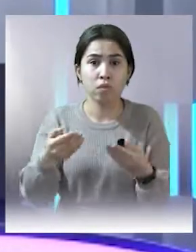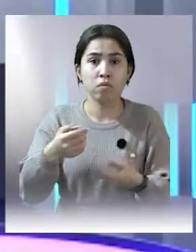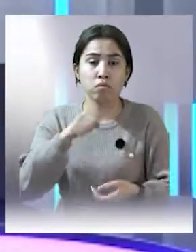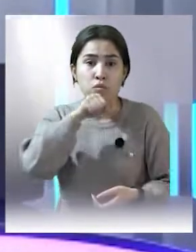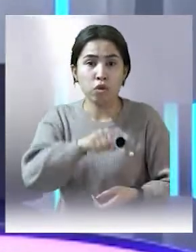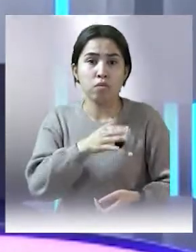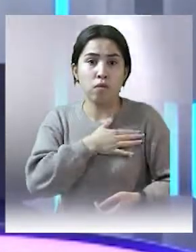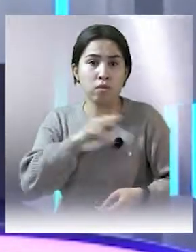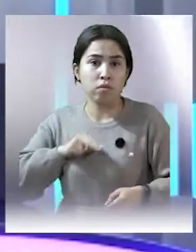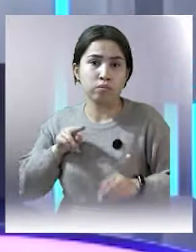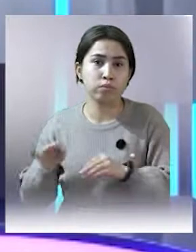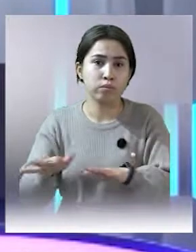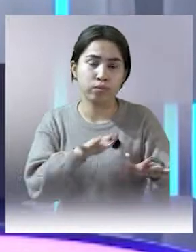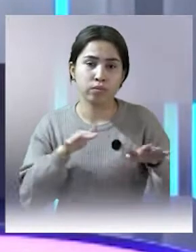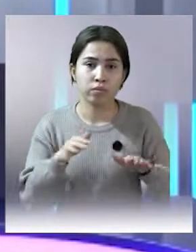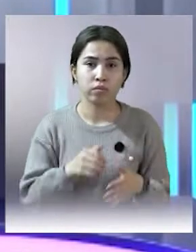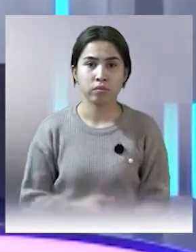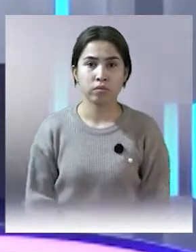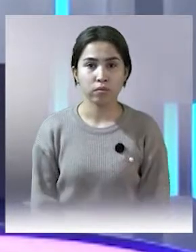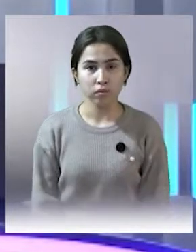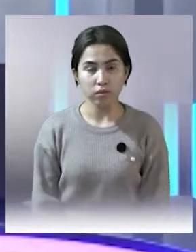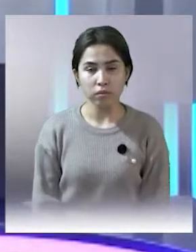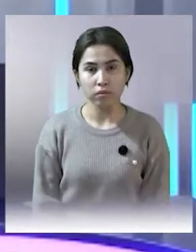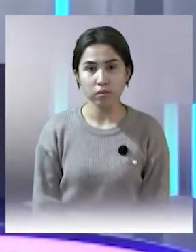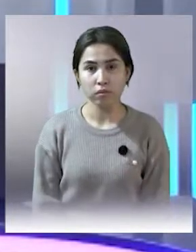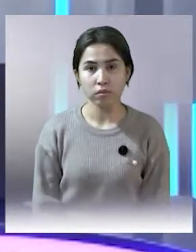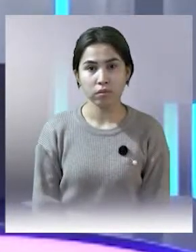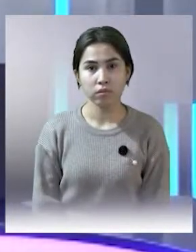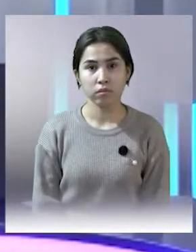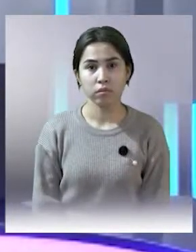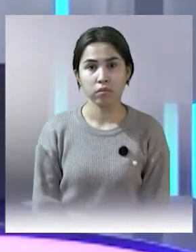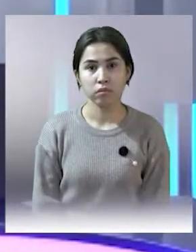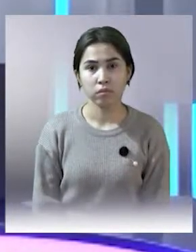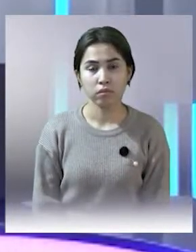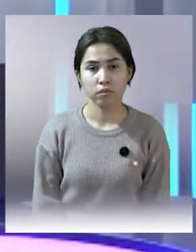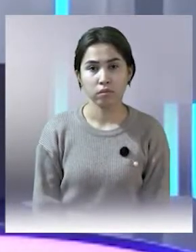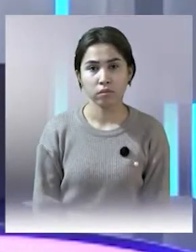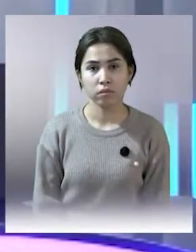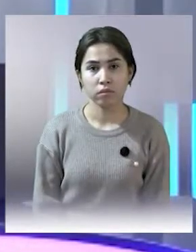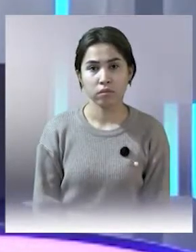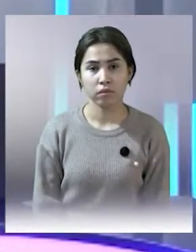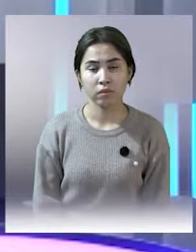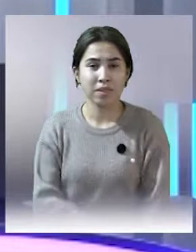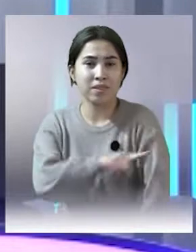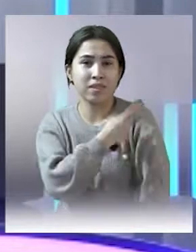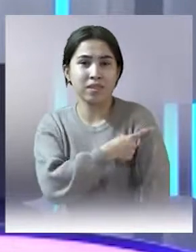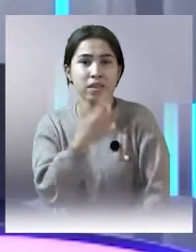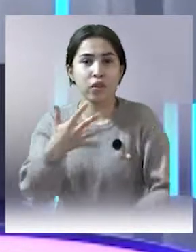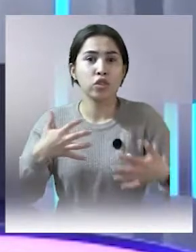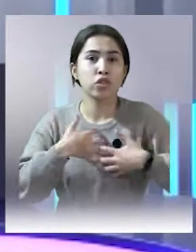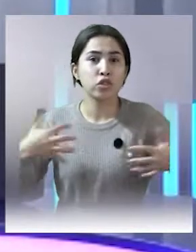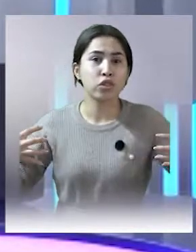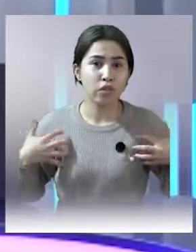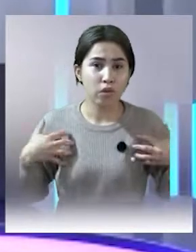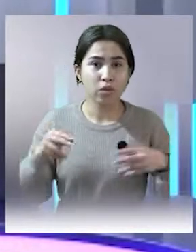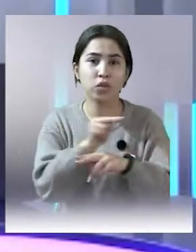түйіндеді. Өңірдегі педагогтардың біліктілігін арттыруға септігін тигізіп жүрген мекеменің бүгінде жеткен жетістігі аз емес. Оған